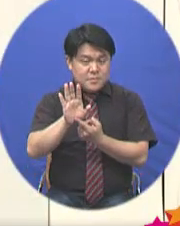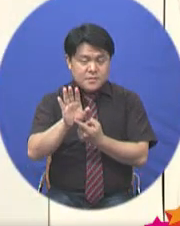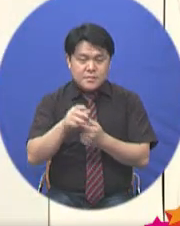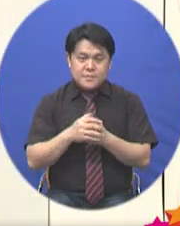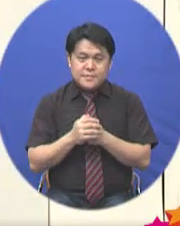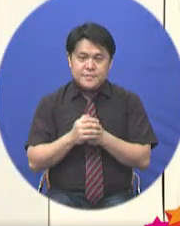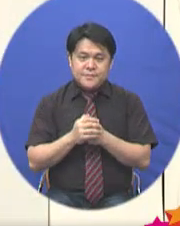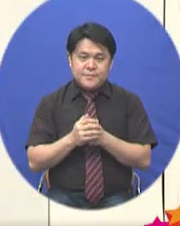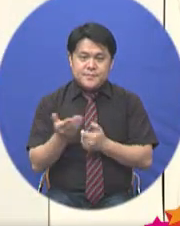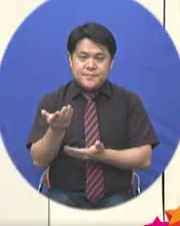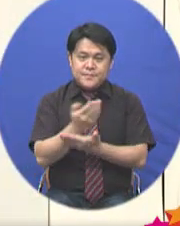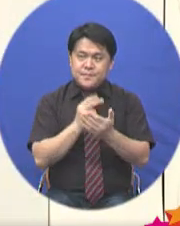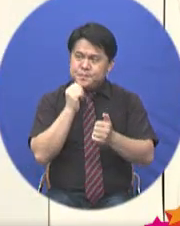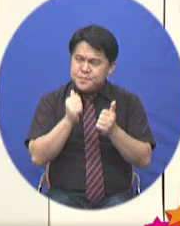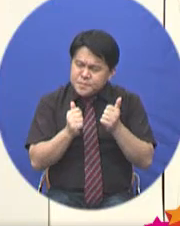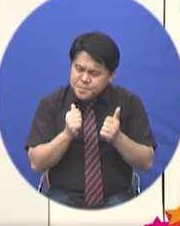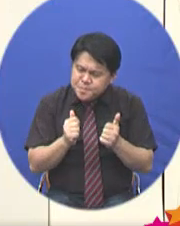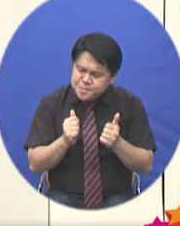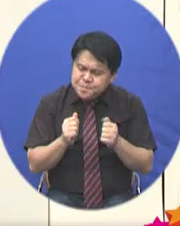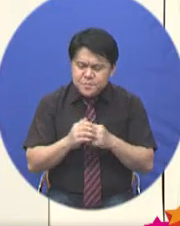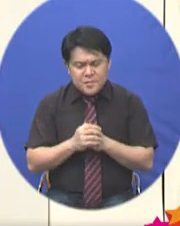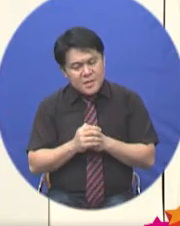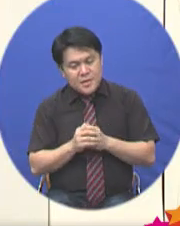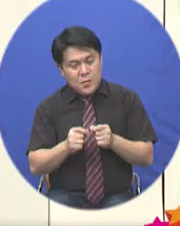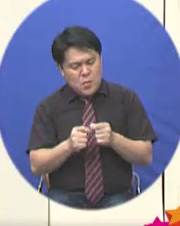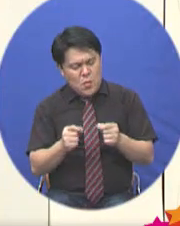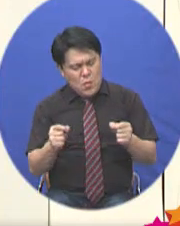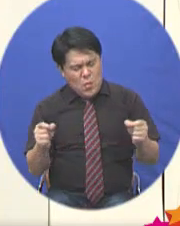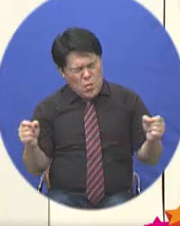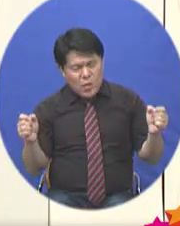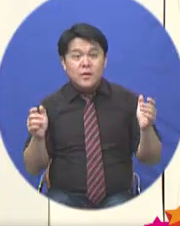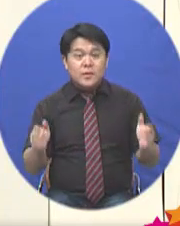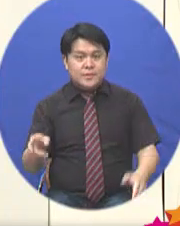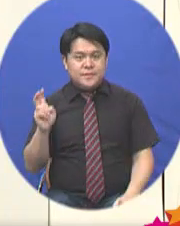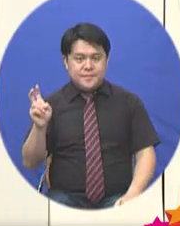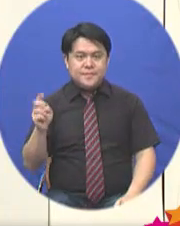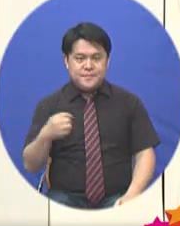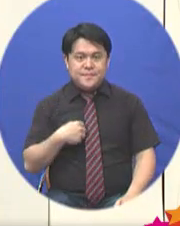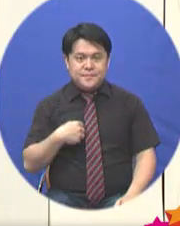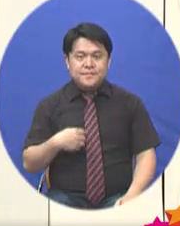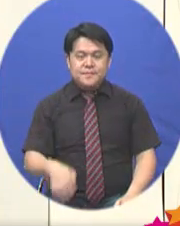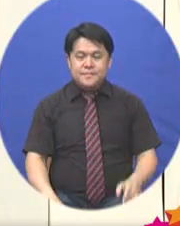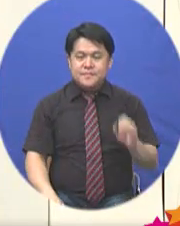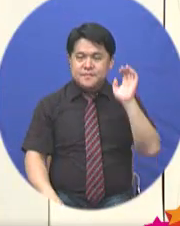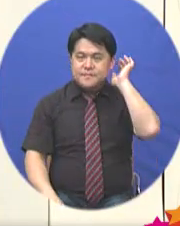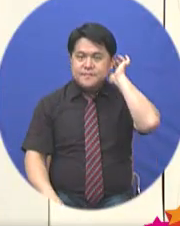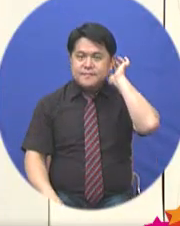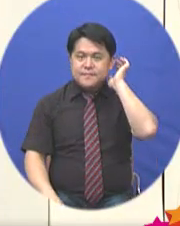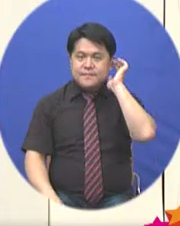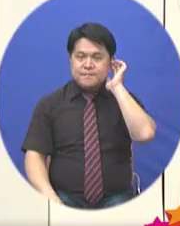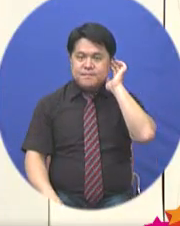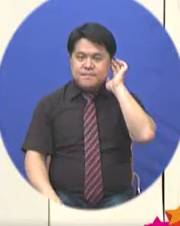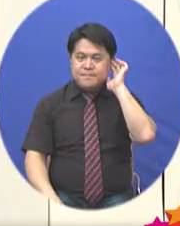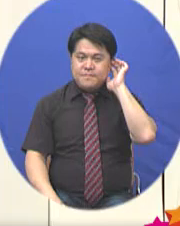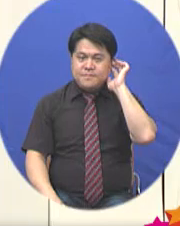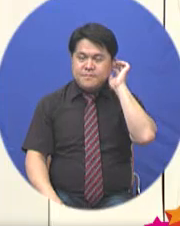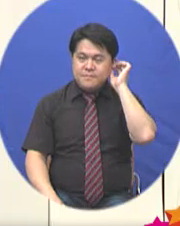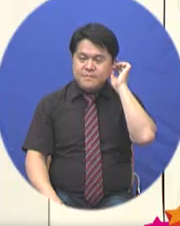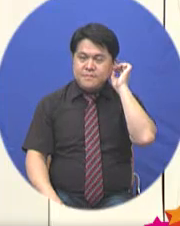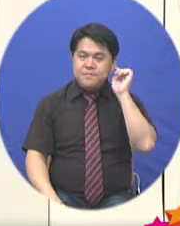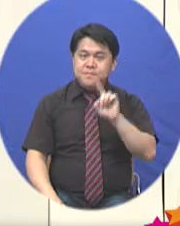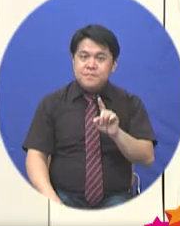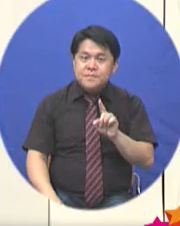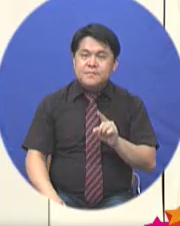아마 나눔 노래자랑을 장기적으로 하는 진행자일 거예요. 맞아요. 맞아요. 예? 네.